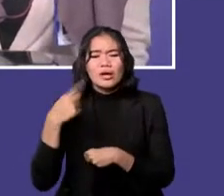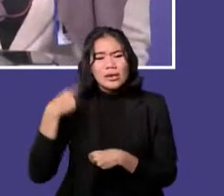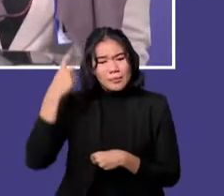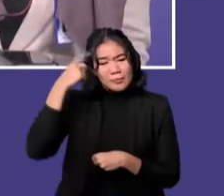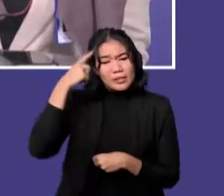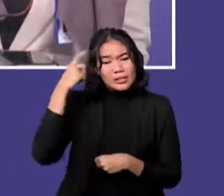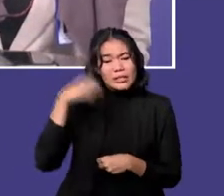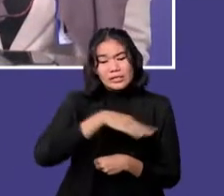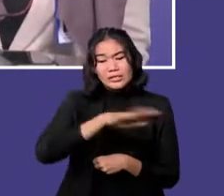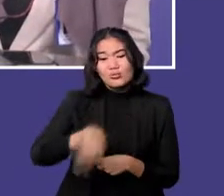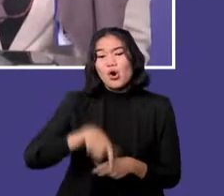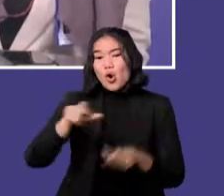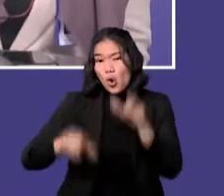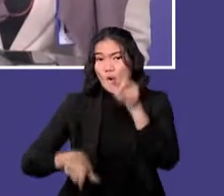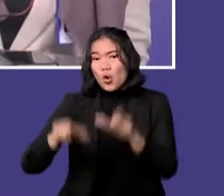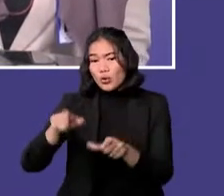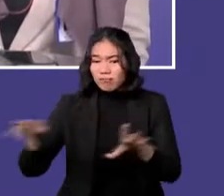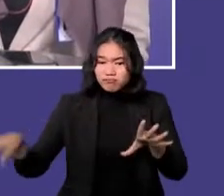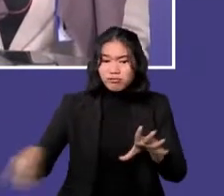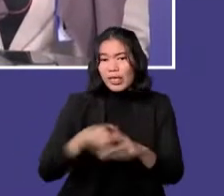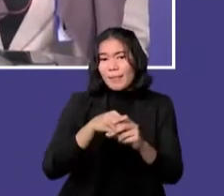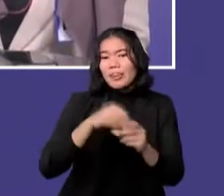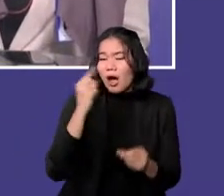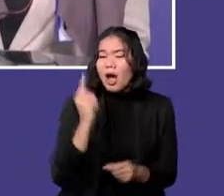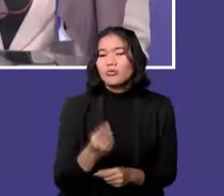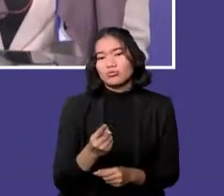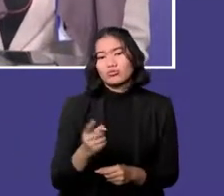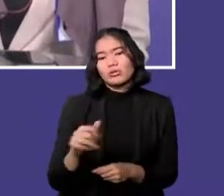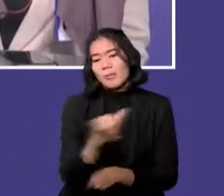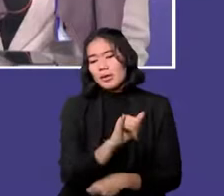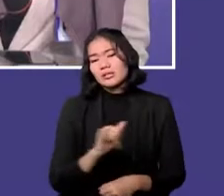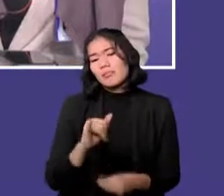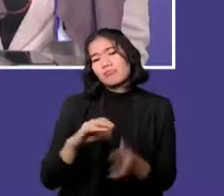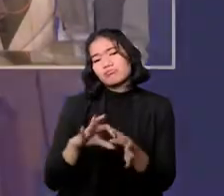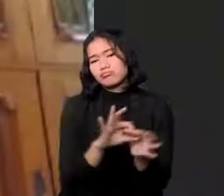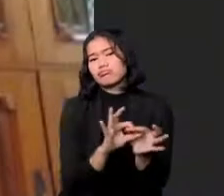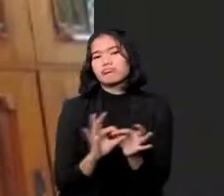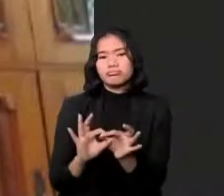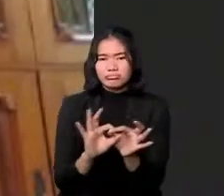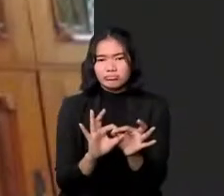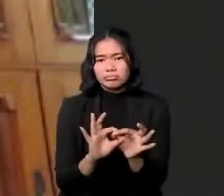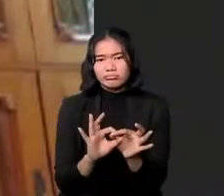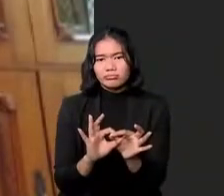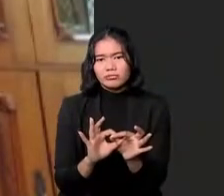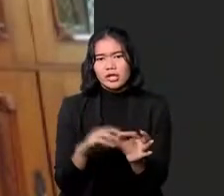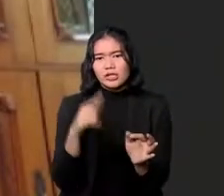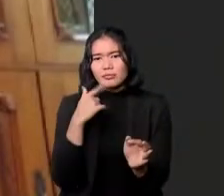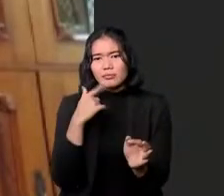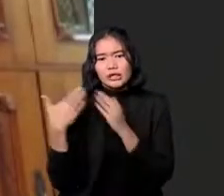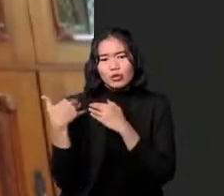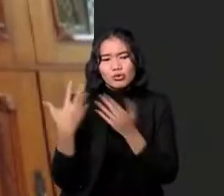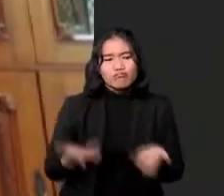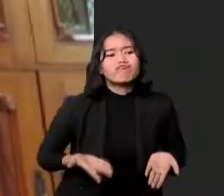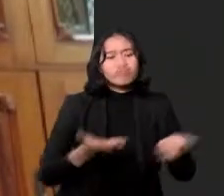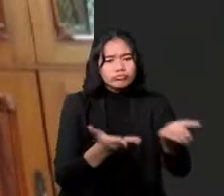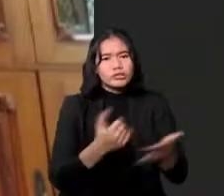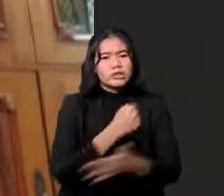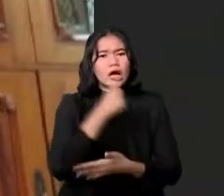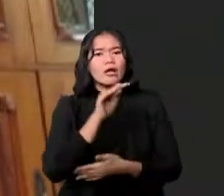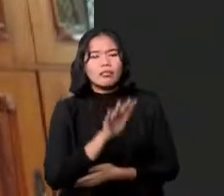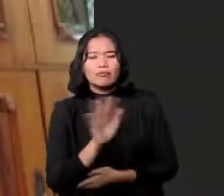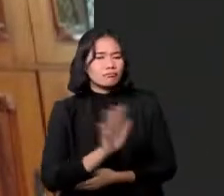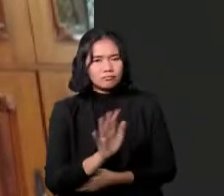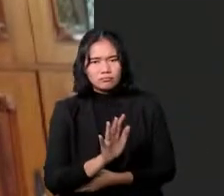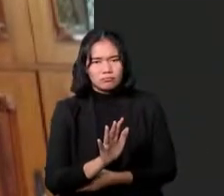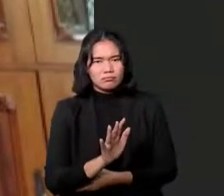kira seluruh stakeholders dari masyarakat harus bergerak bersama-sama. Ini tidak bisa diserahkan semata-mata kepada negara. Dan saya rasa